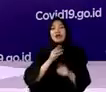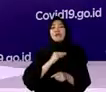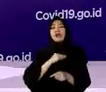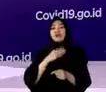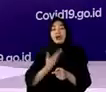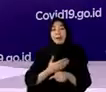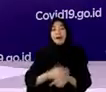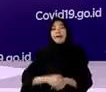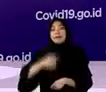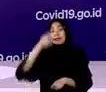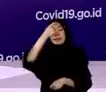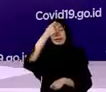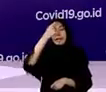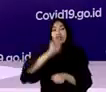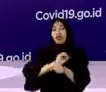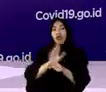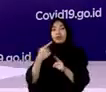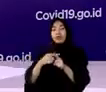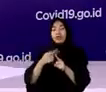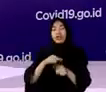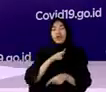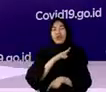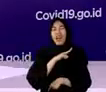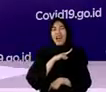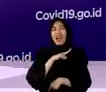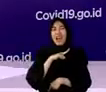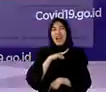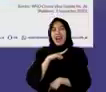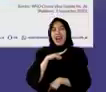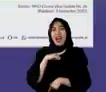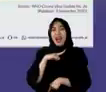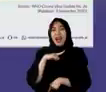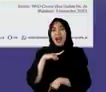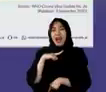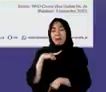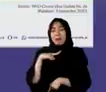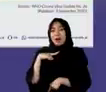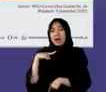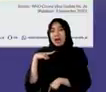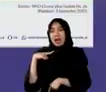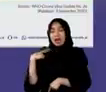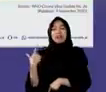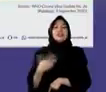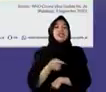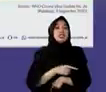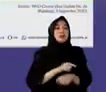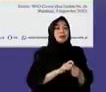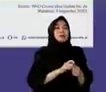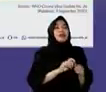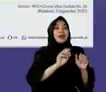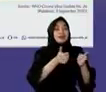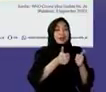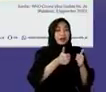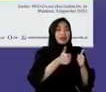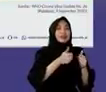gejala sakit berkepanjangan yang diderita setelah tes COVID-19 menunjukkan hasil